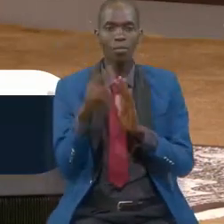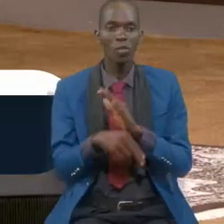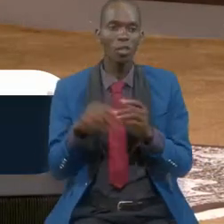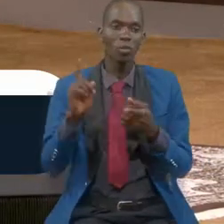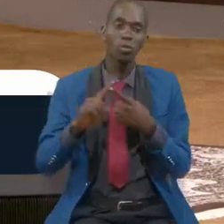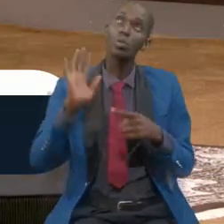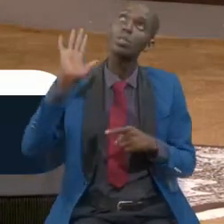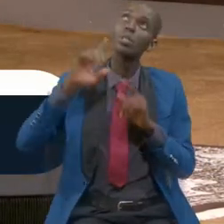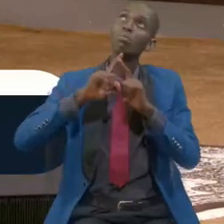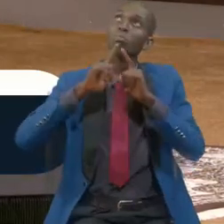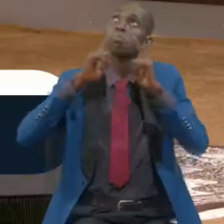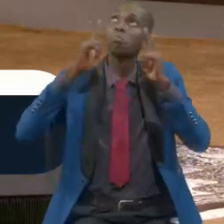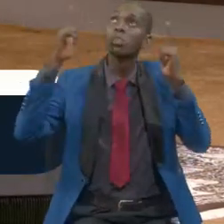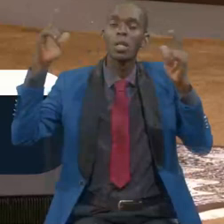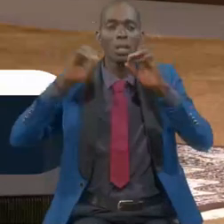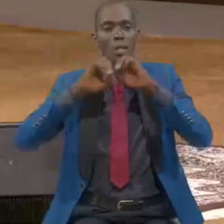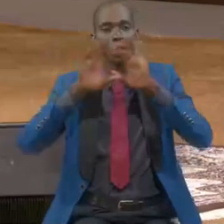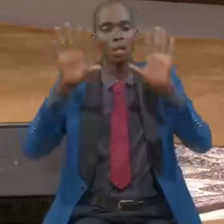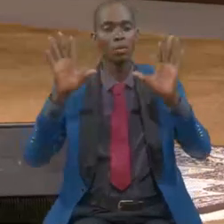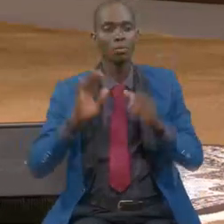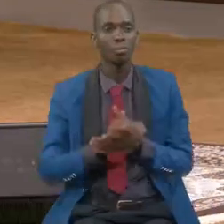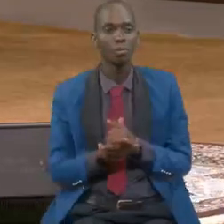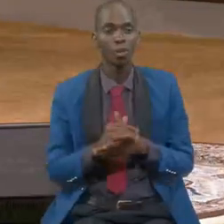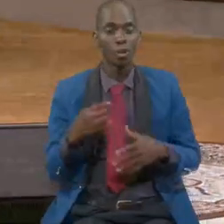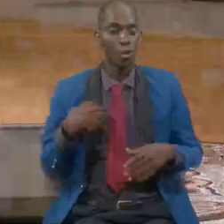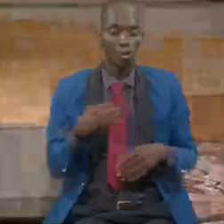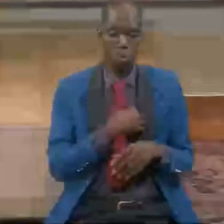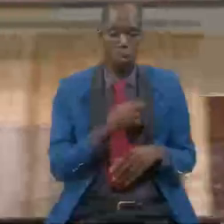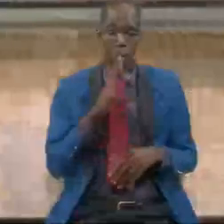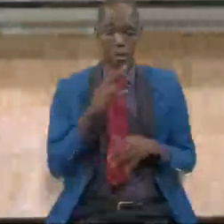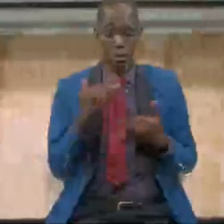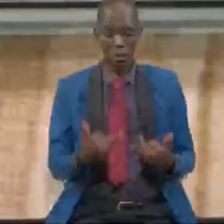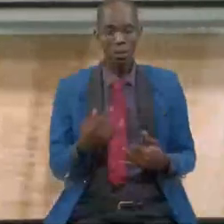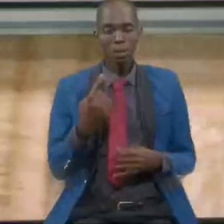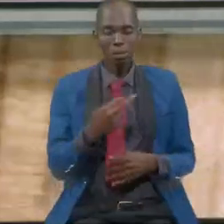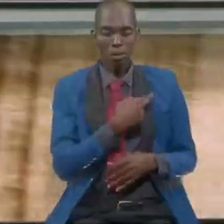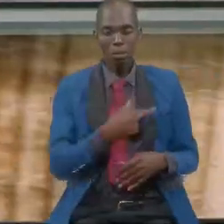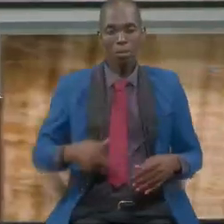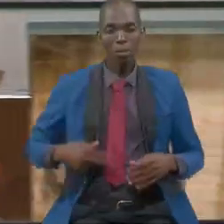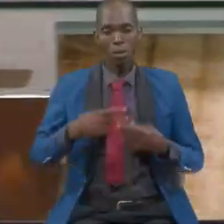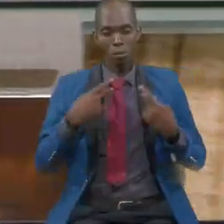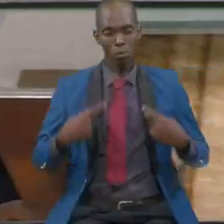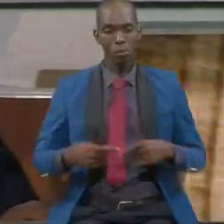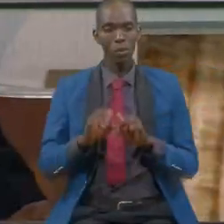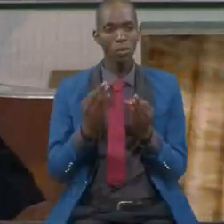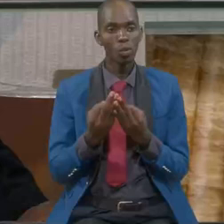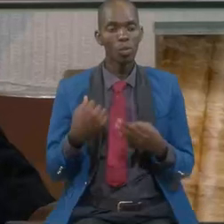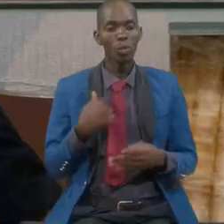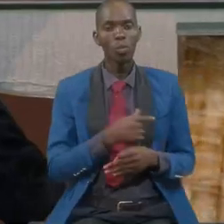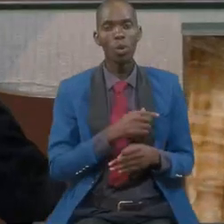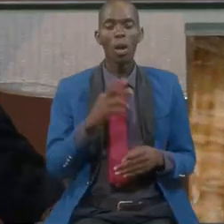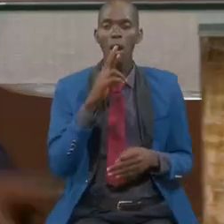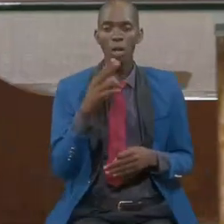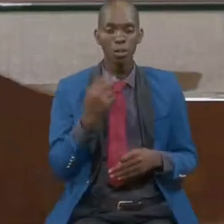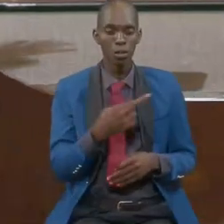ténèbres à son admirable lumière. Oui, nous avons un sacerdoce royal,